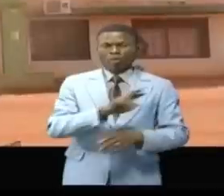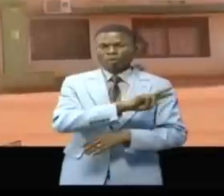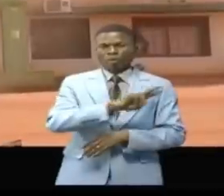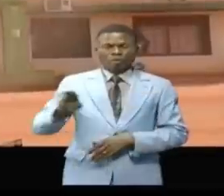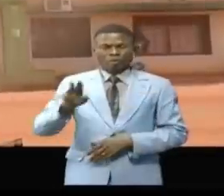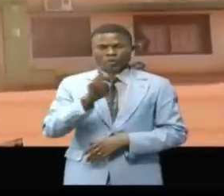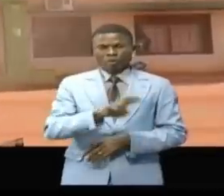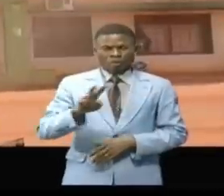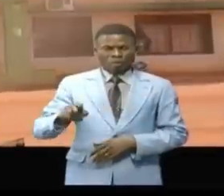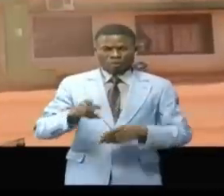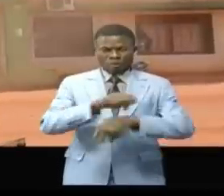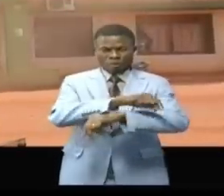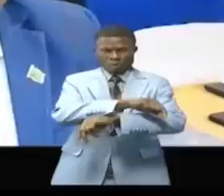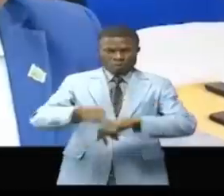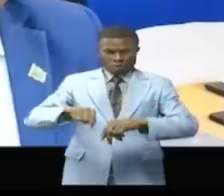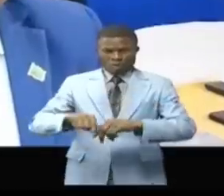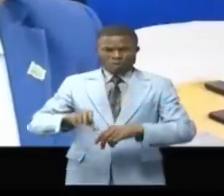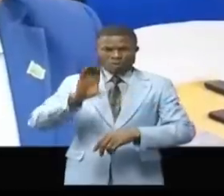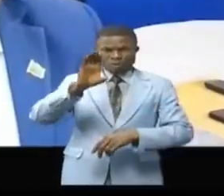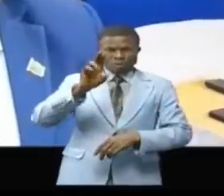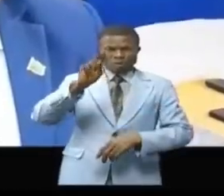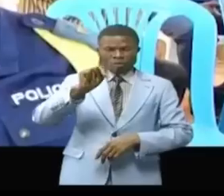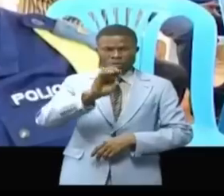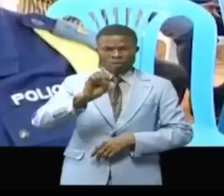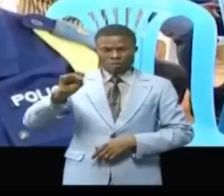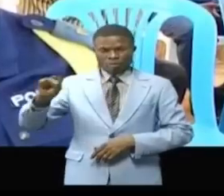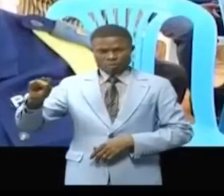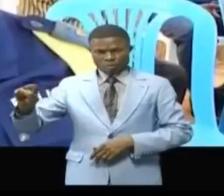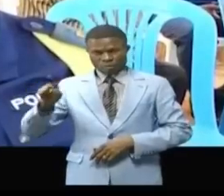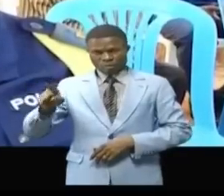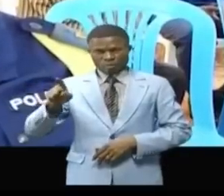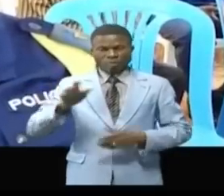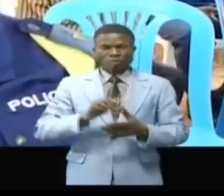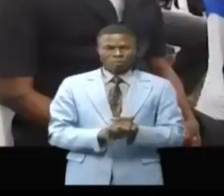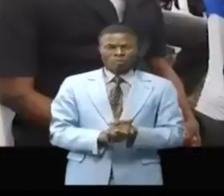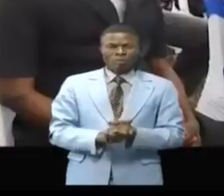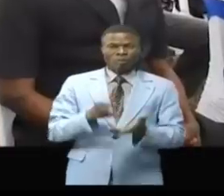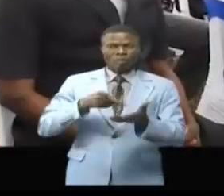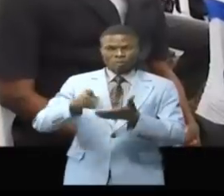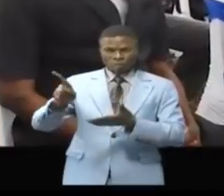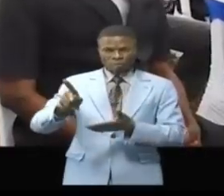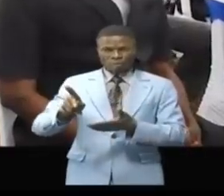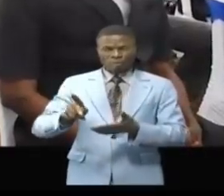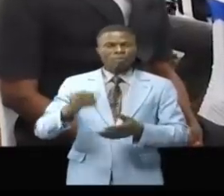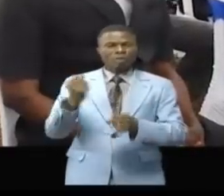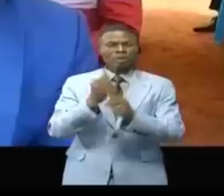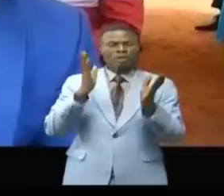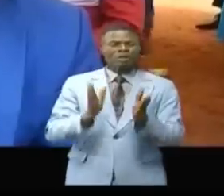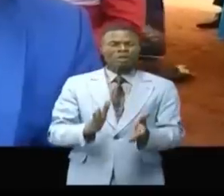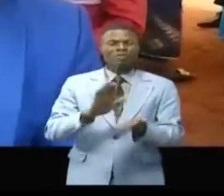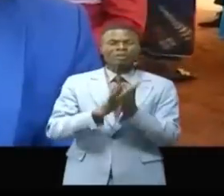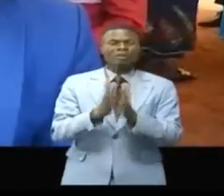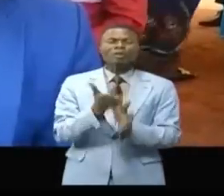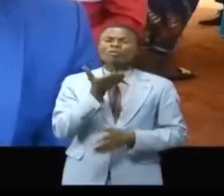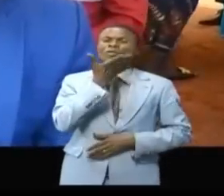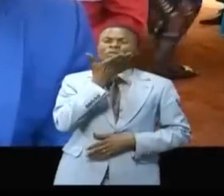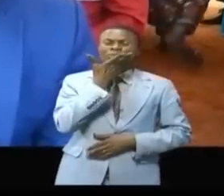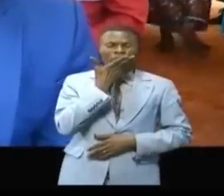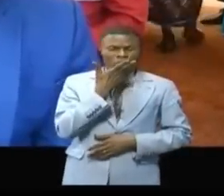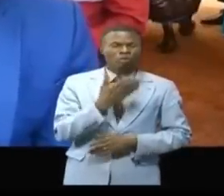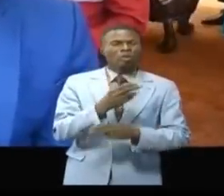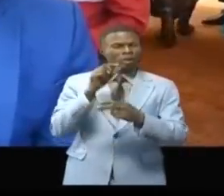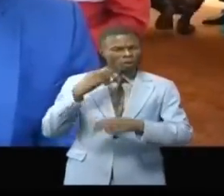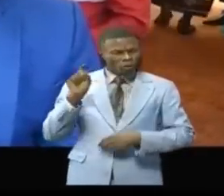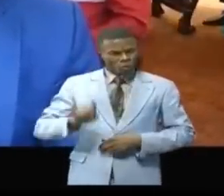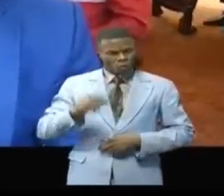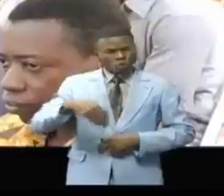les installations de la CNSS Isiro en présence de plusieurs autorités et des prestataires. Joël Neyongo Bouloupi, numéro 1 de cet établissement public